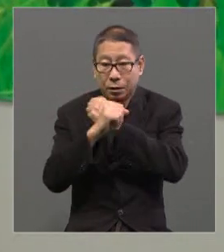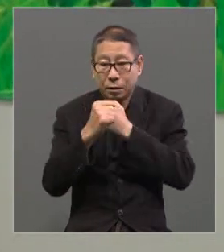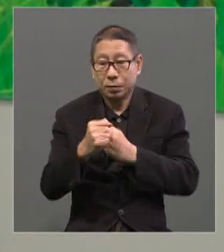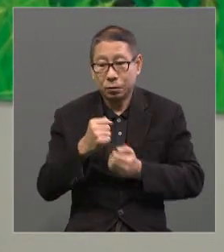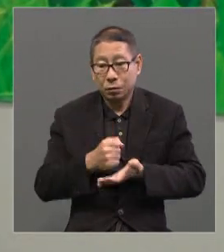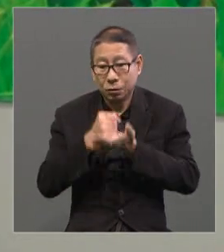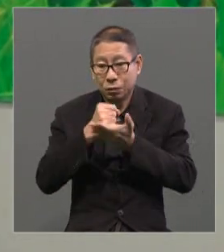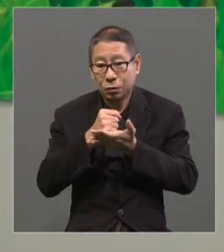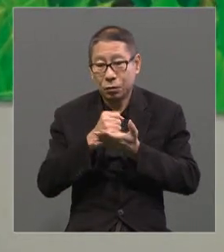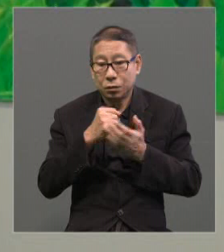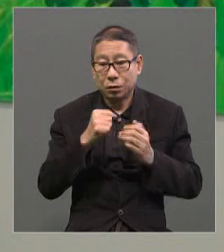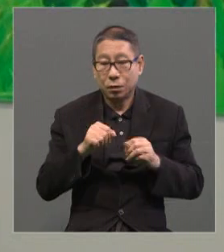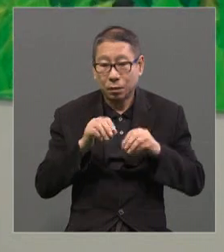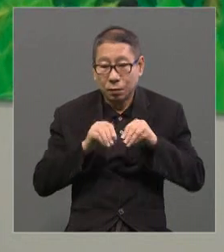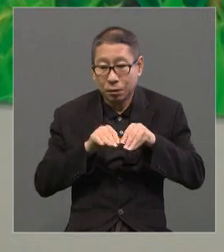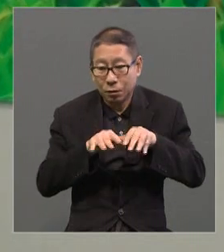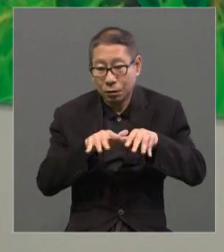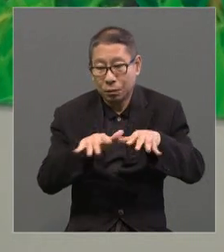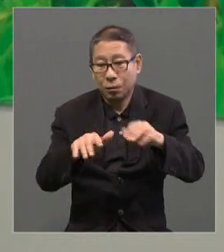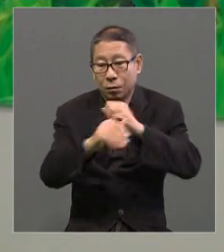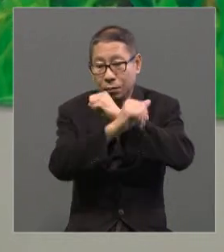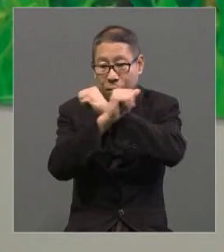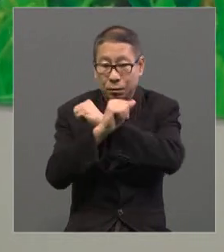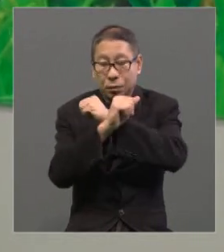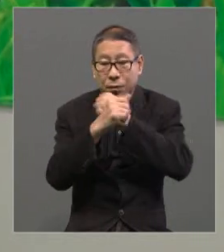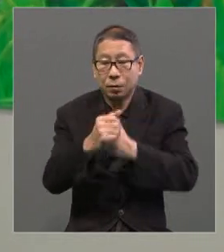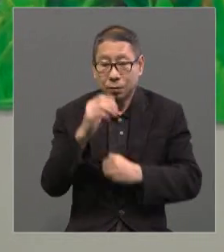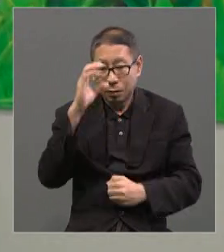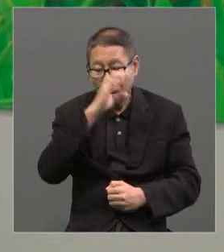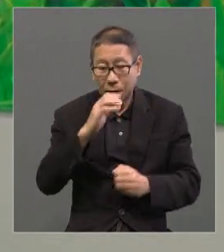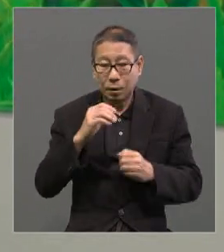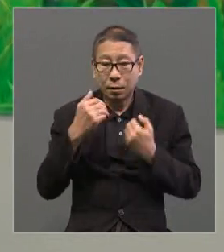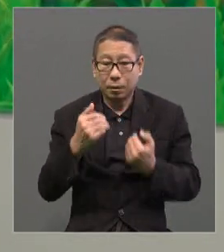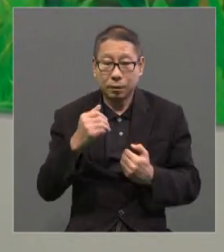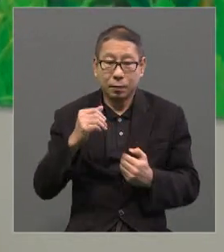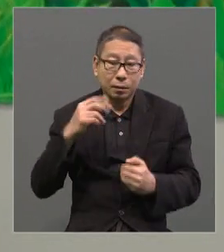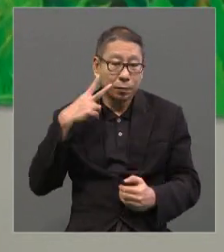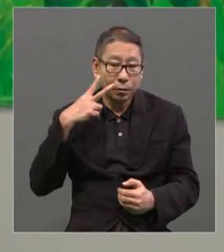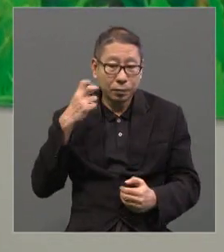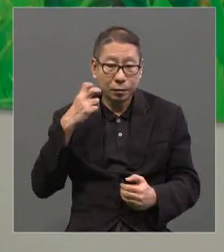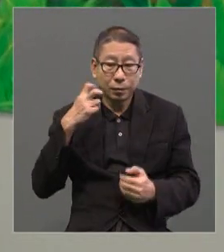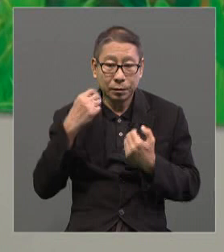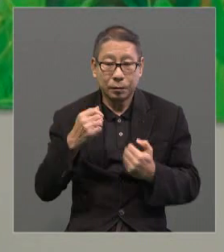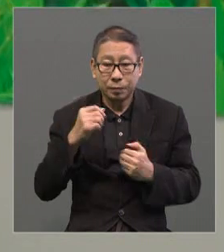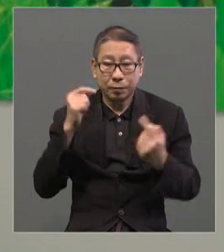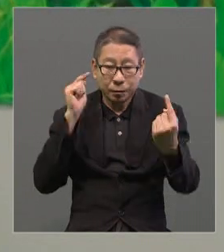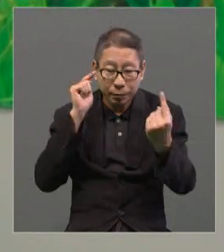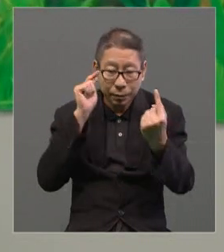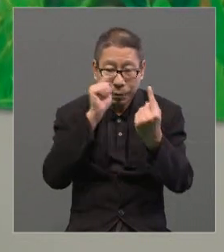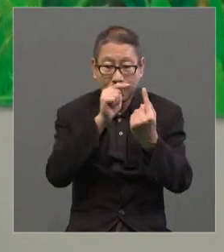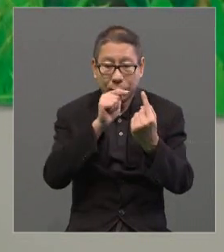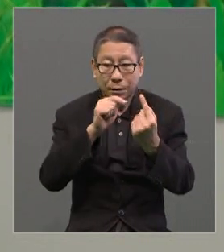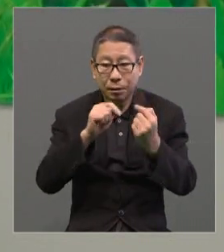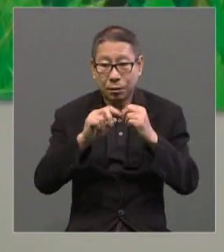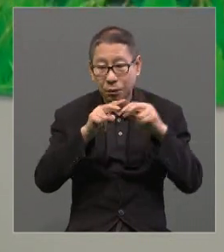ช่วยดูตั้งแต่ต้นน้ำให้ดีก็คือหาแหล่งให้ได้แล้วก็พยายามควบคุมเป้าหมายของเราตอนนี้คือควบคุมจ